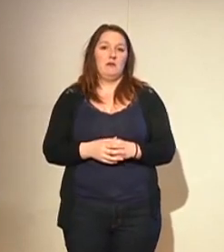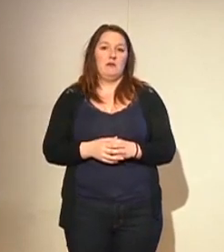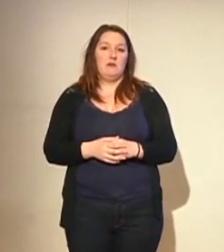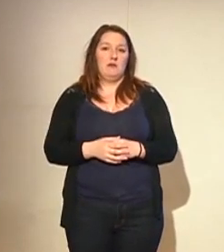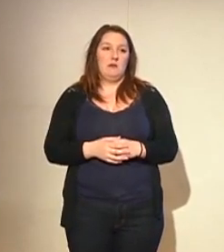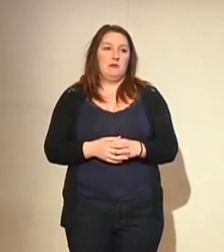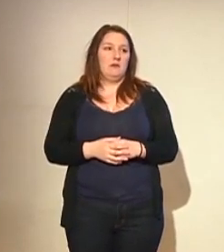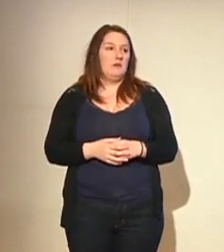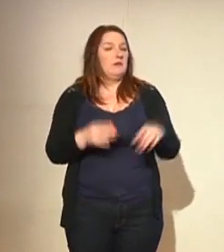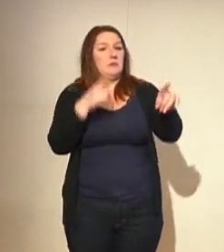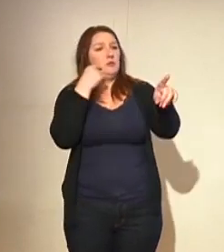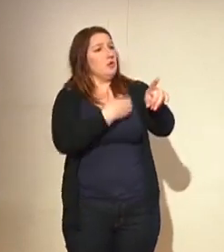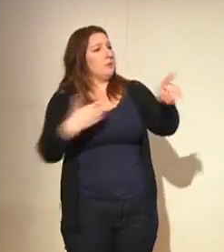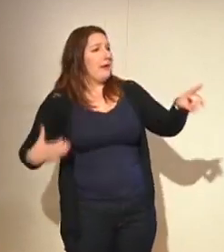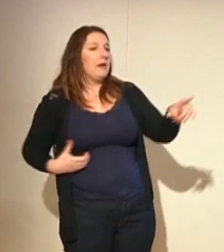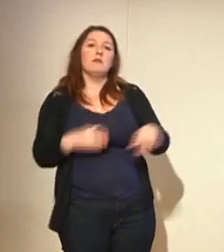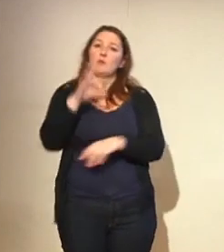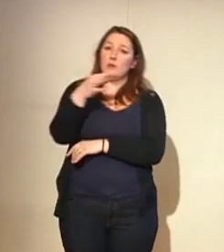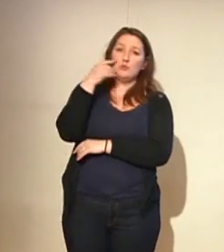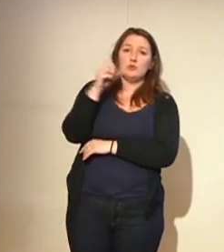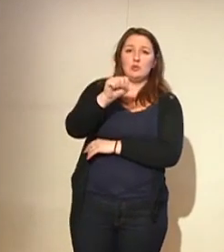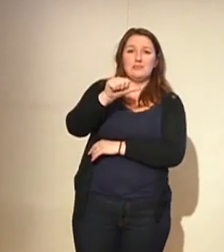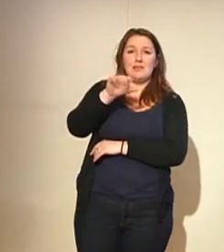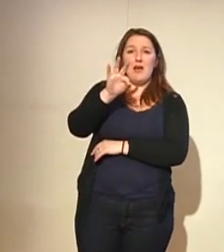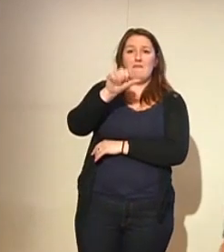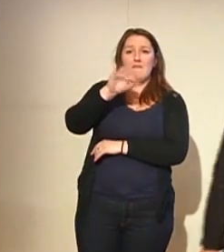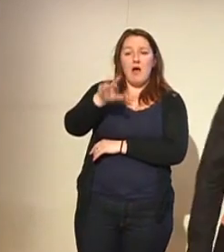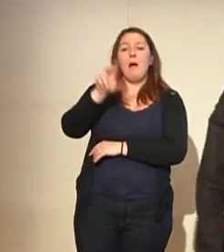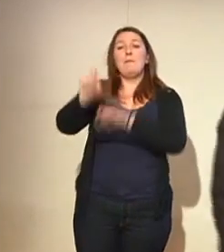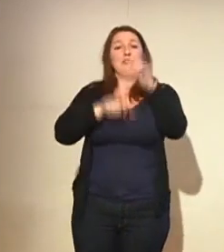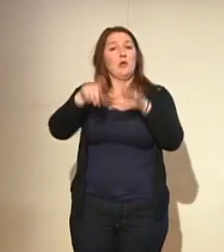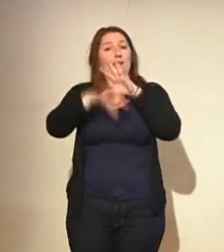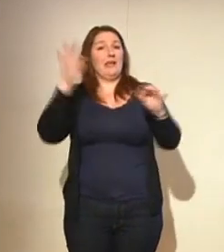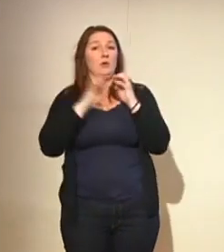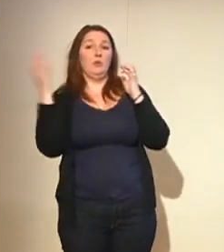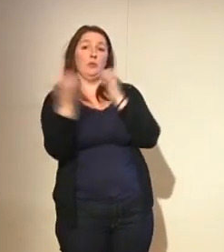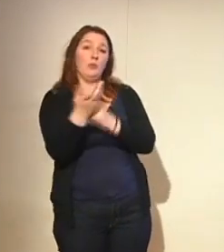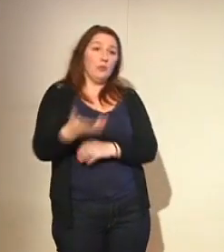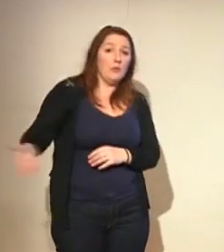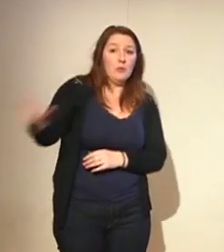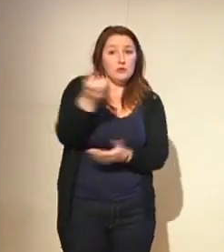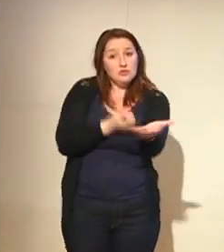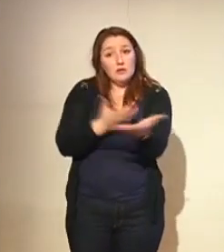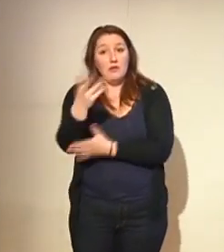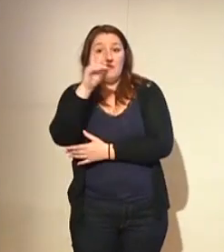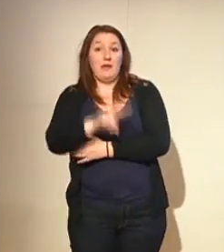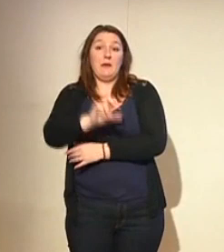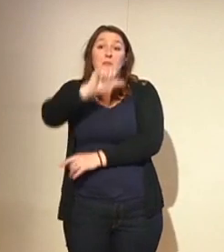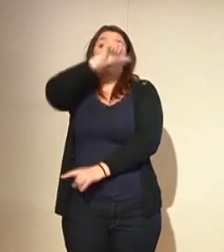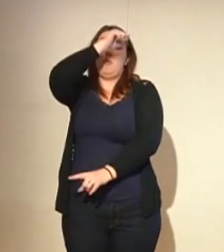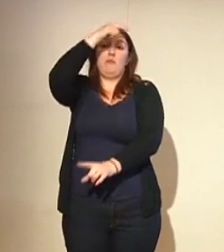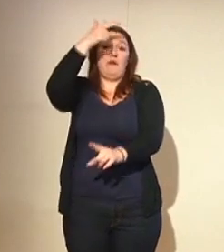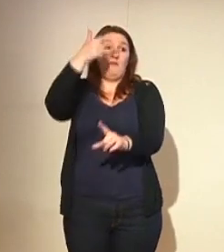merci Monsieur Safar je signale juste aux élus du conseil municipal et au public que nous vivons là la première